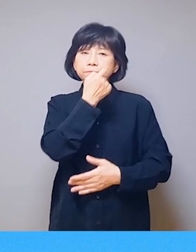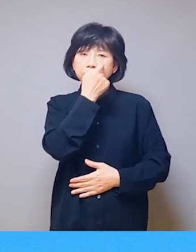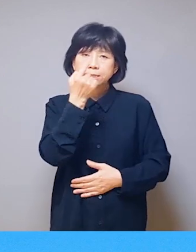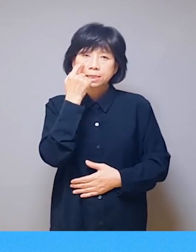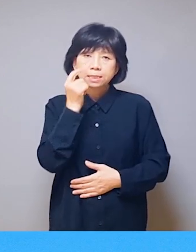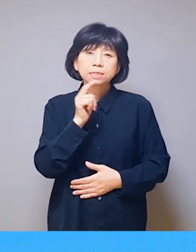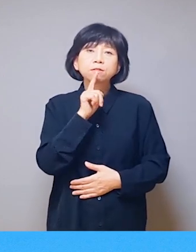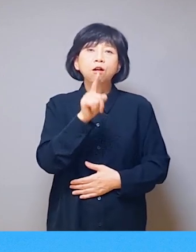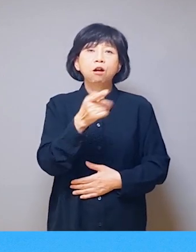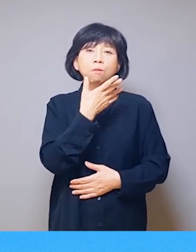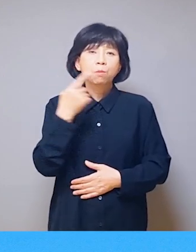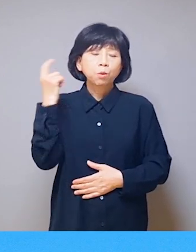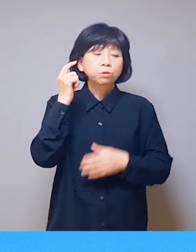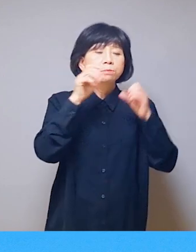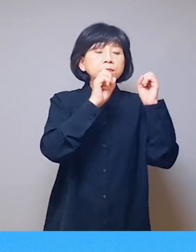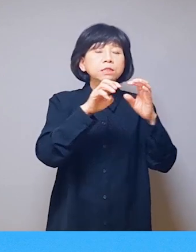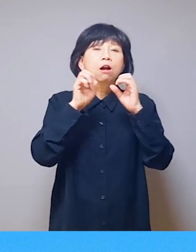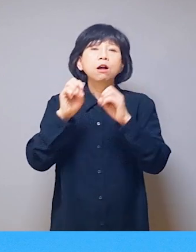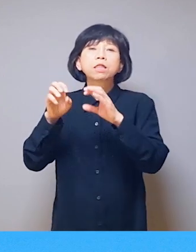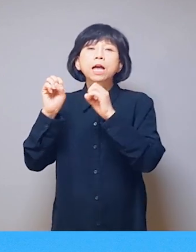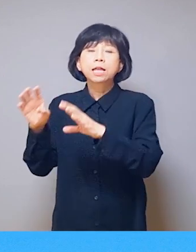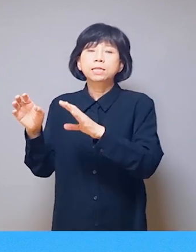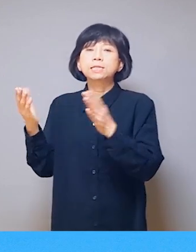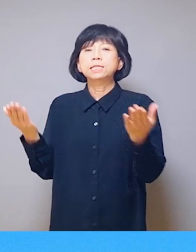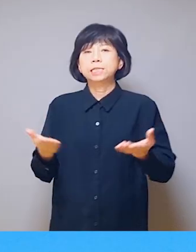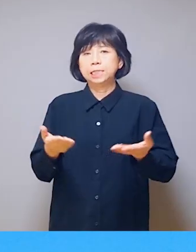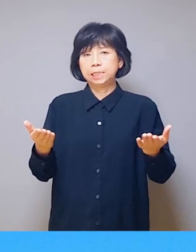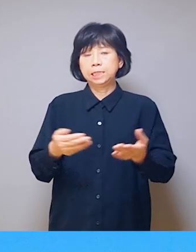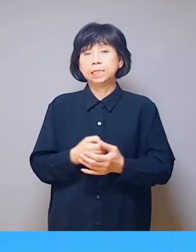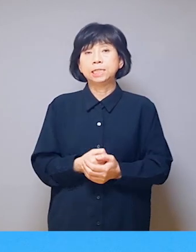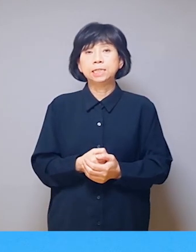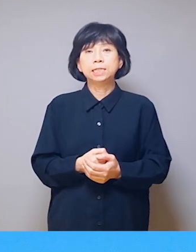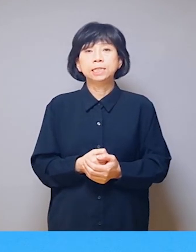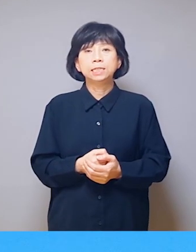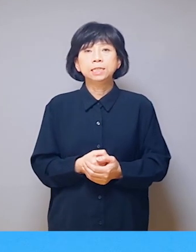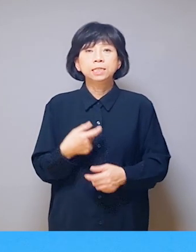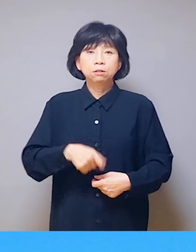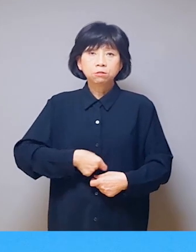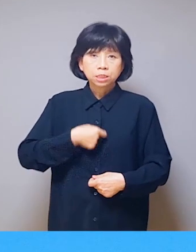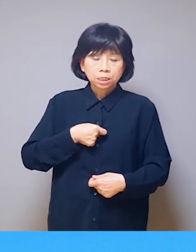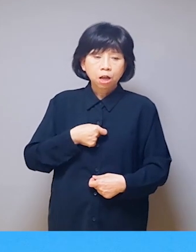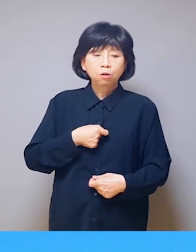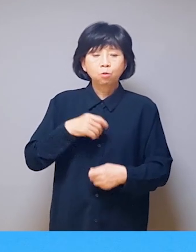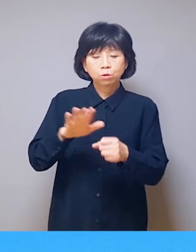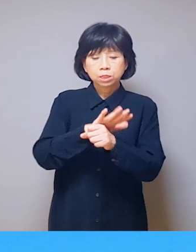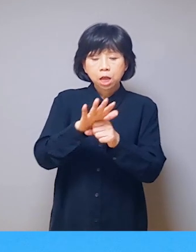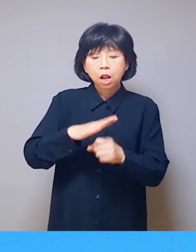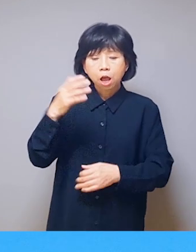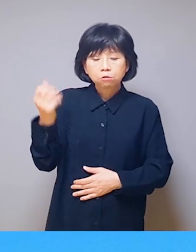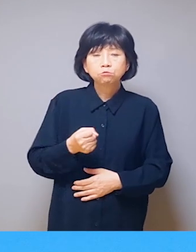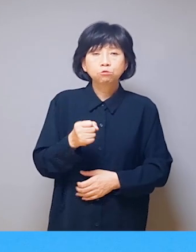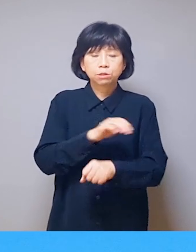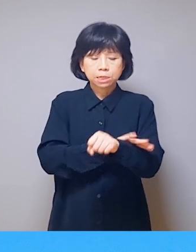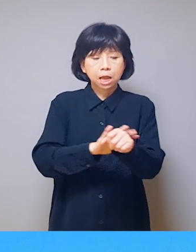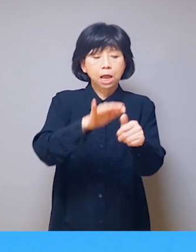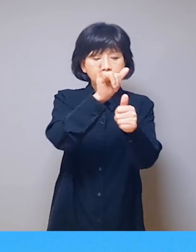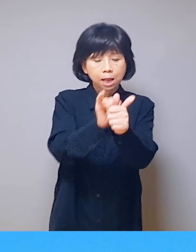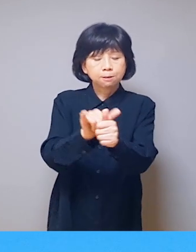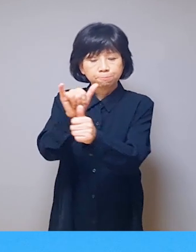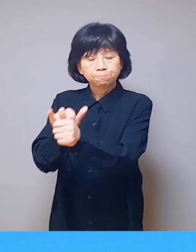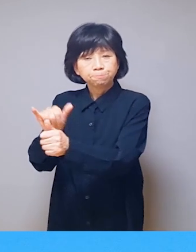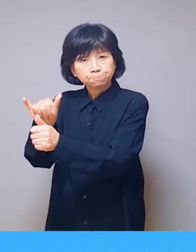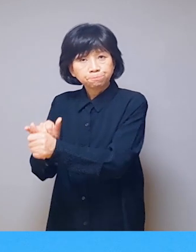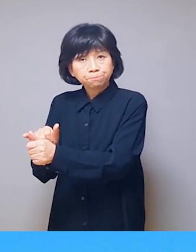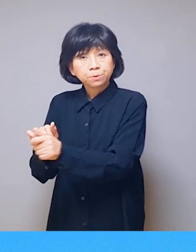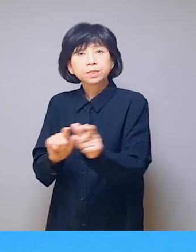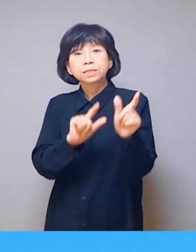직장에서 학교에서 복음을 전할 수도 있는데 때로는요 전하지 못해요. 그러나 정직하고 사랑으로 잘 섬기면서